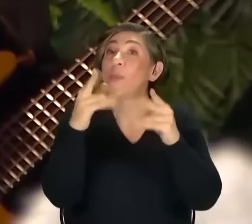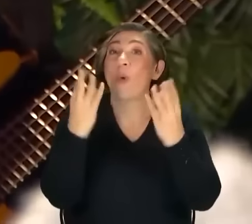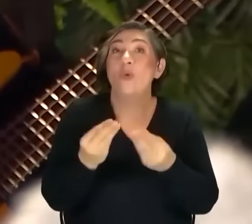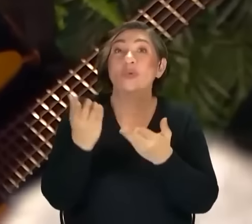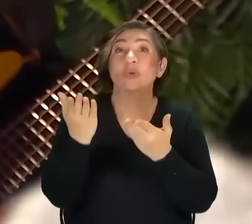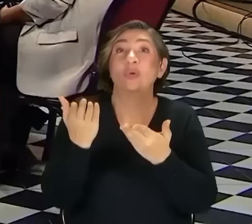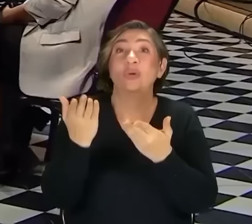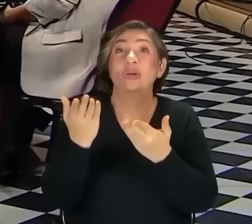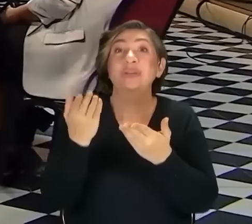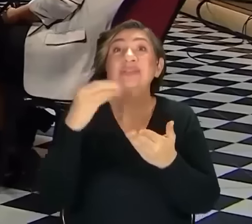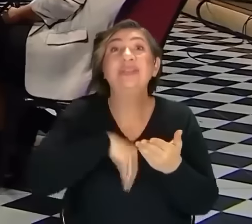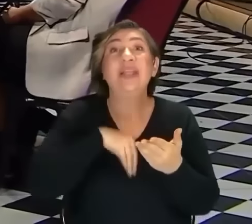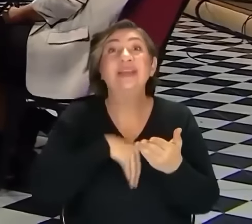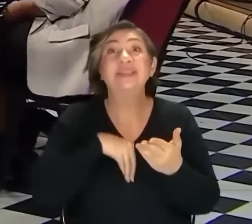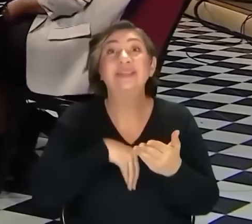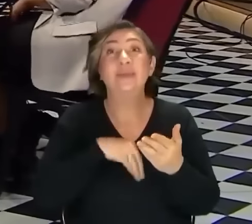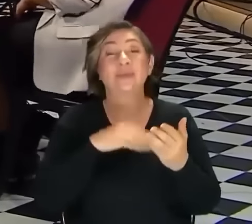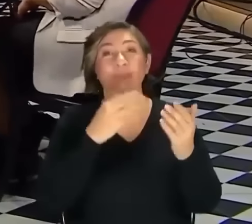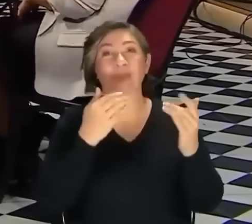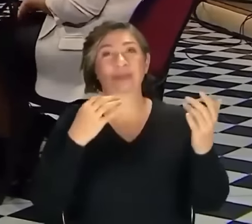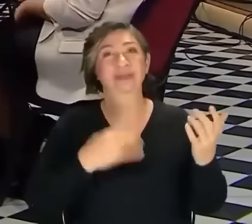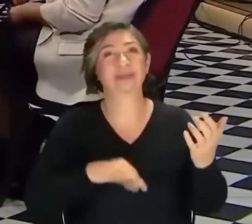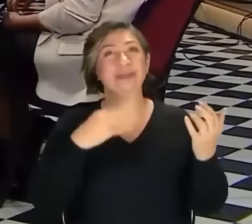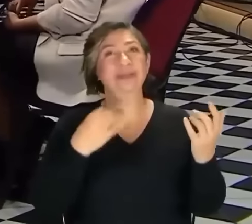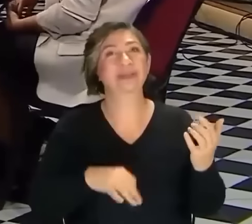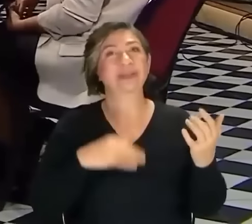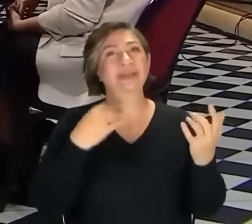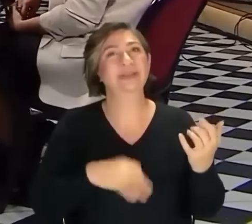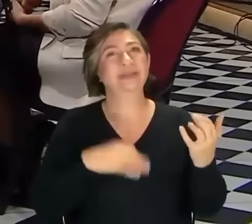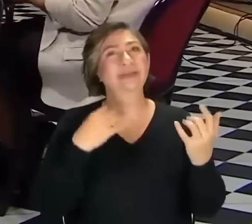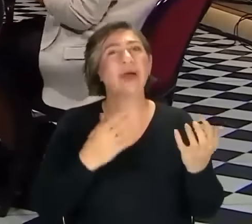geldi? Değil mi? Sanırsın dönüp programda.